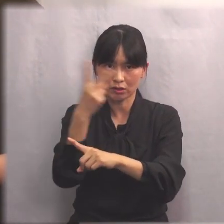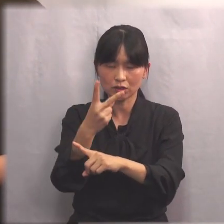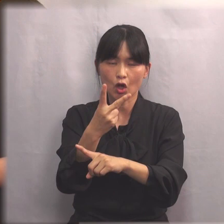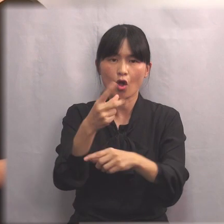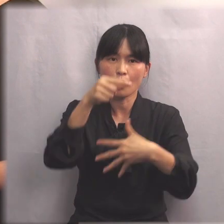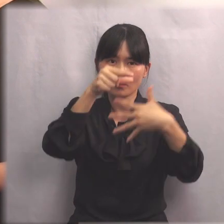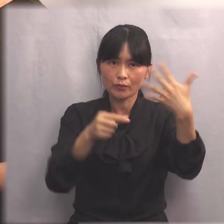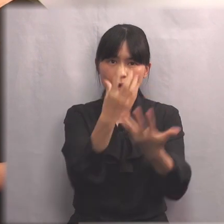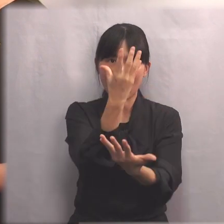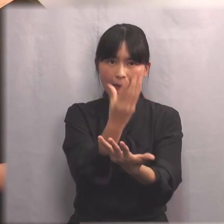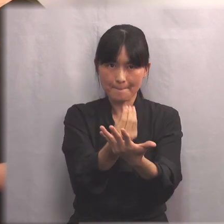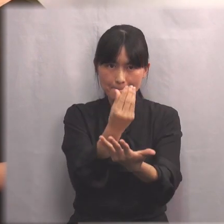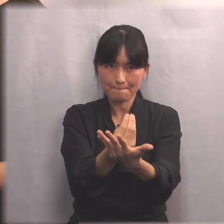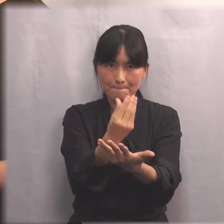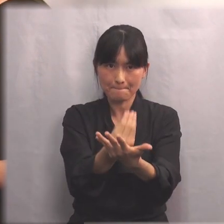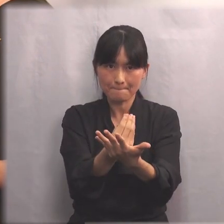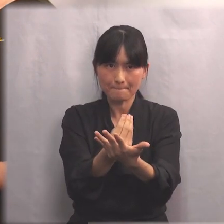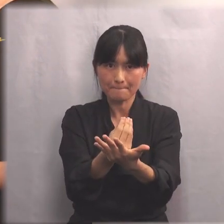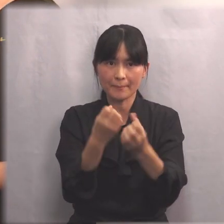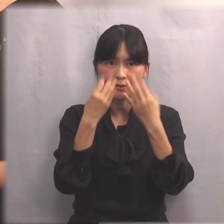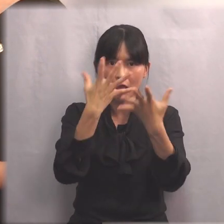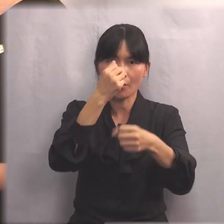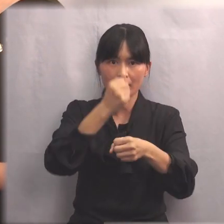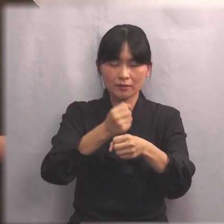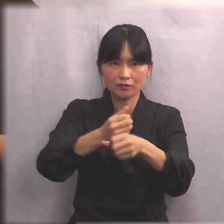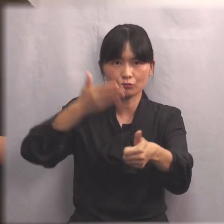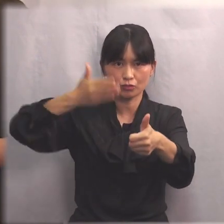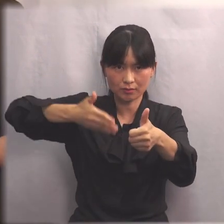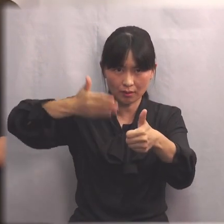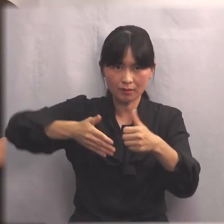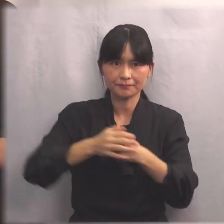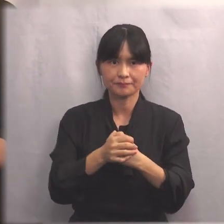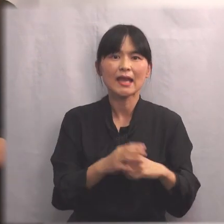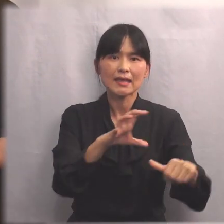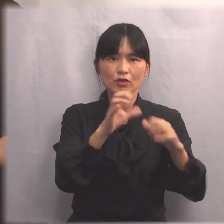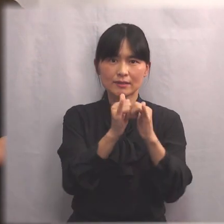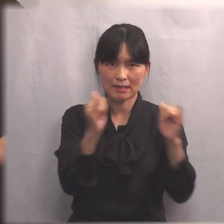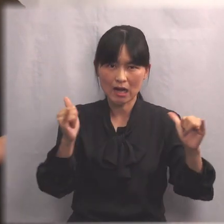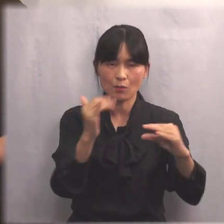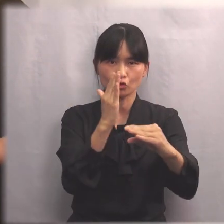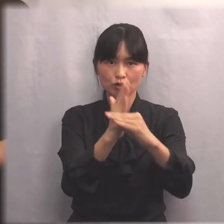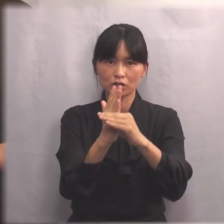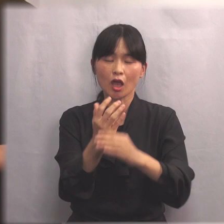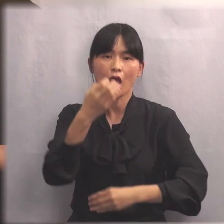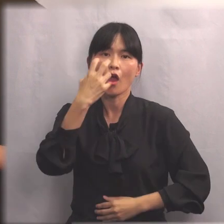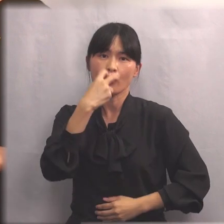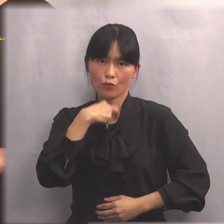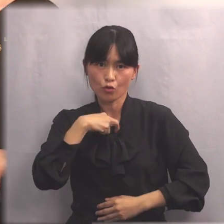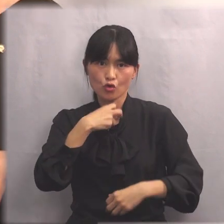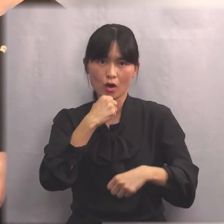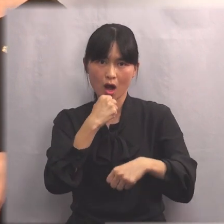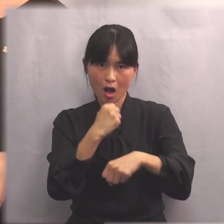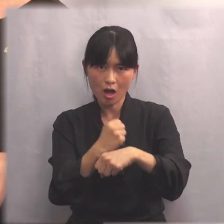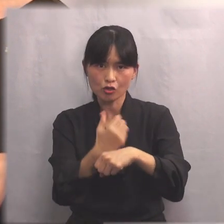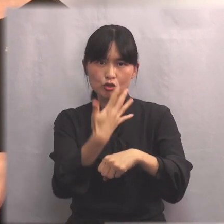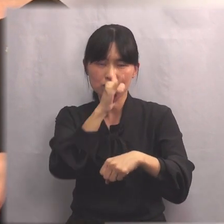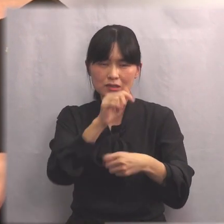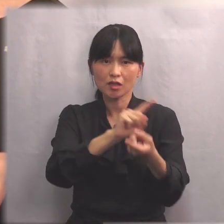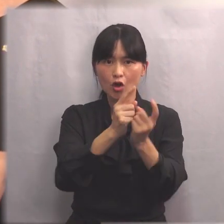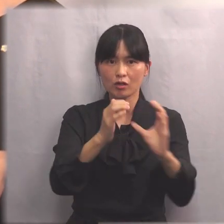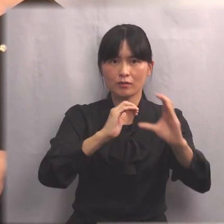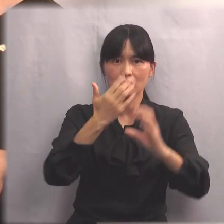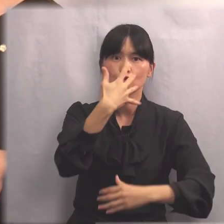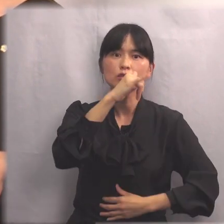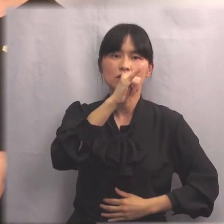모바일 어플리케이션을 개발하는 것을 또한 권고를 드렸습니다. 이용자 중심의 효율적인 쌍방향 커뮤니케이션을 할 수